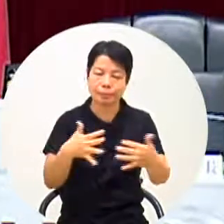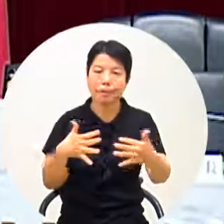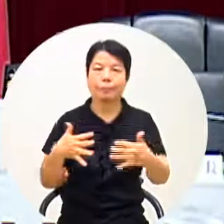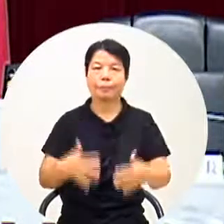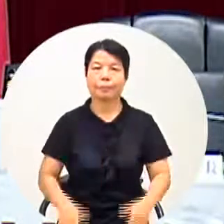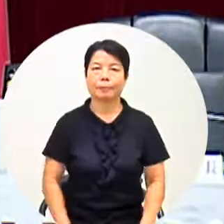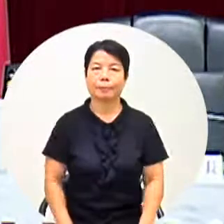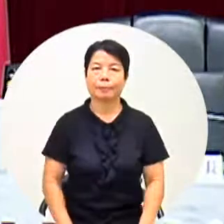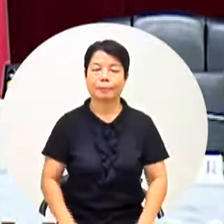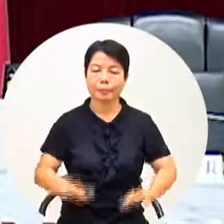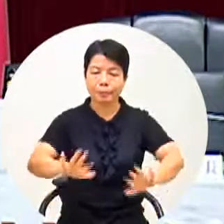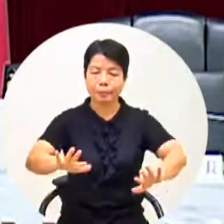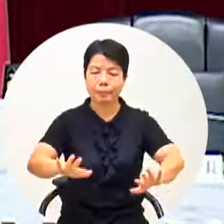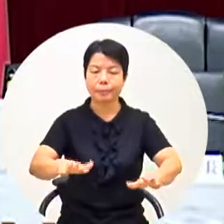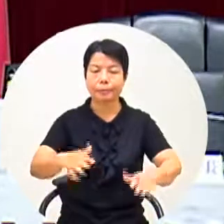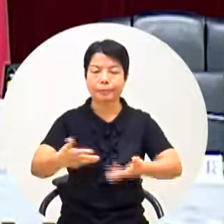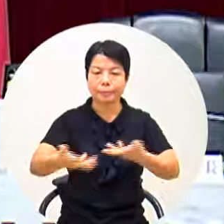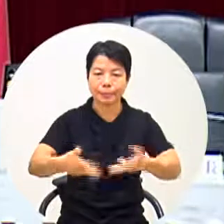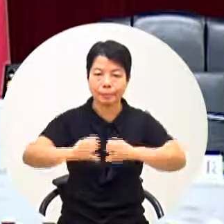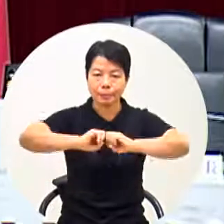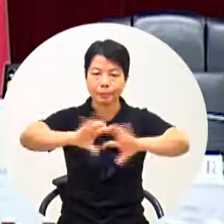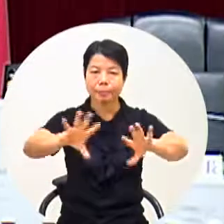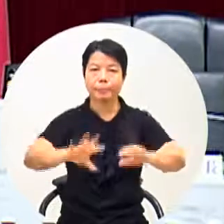现在我们业务报告。